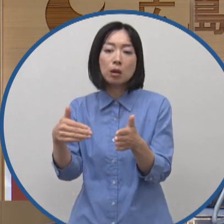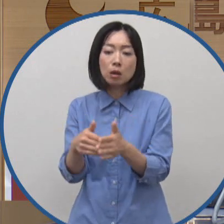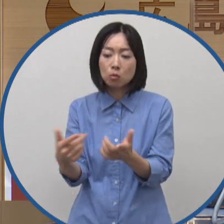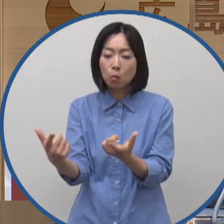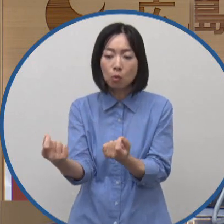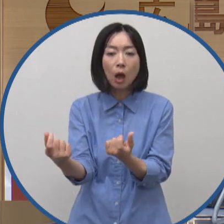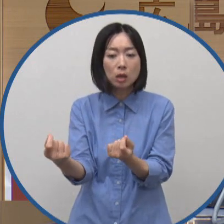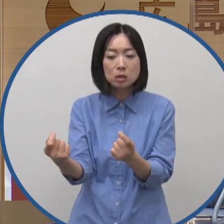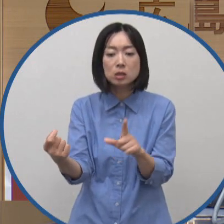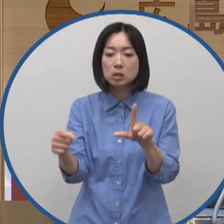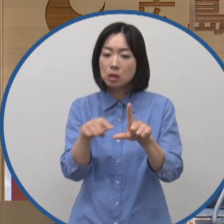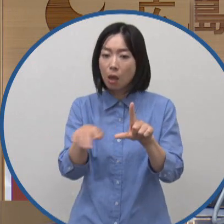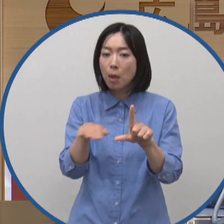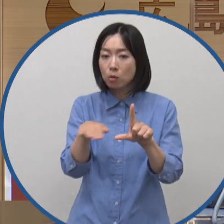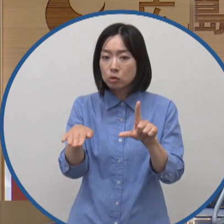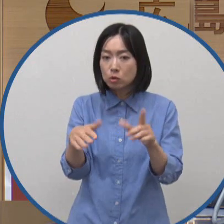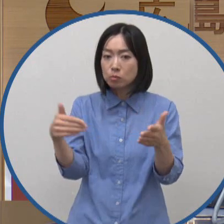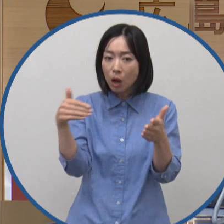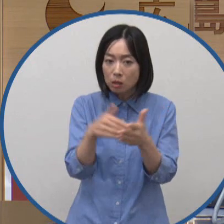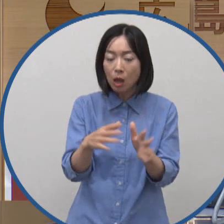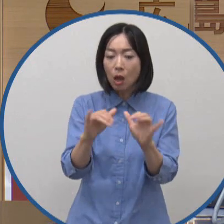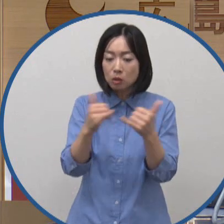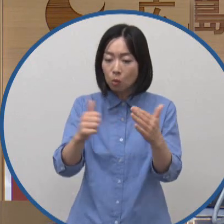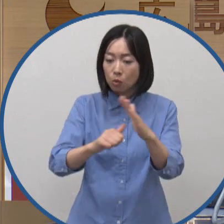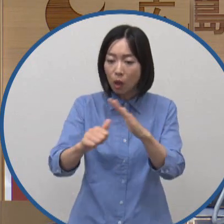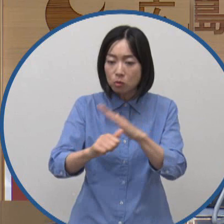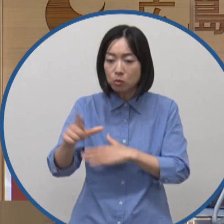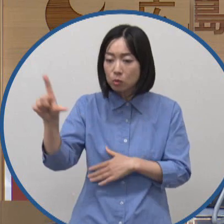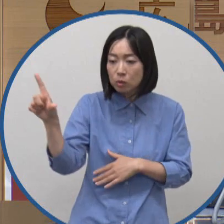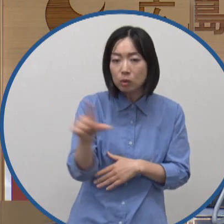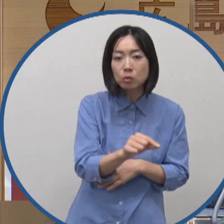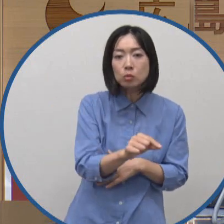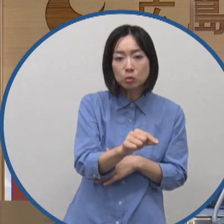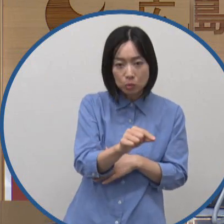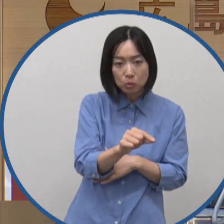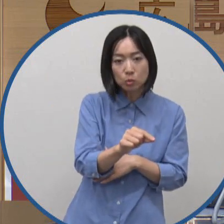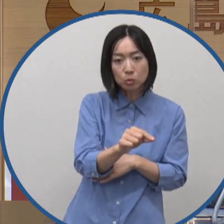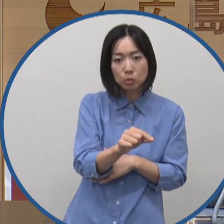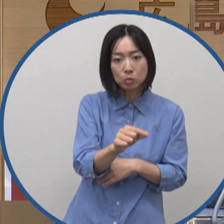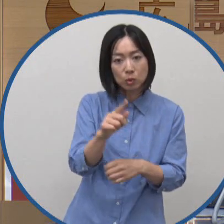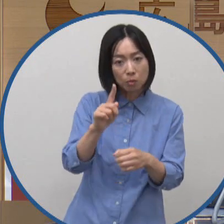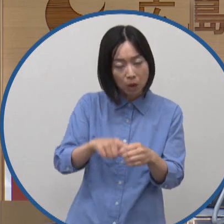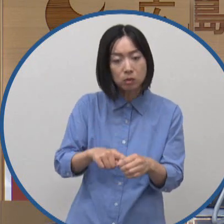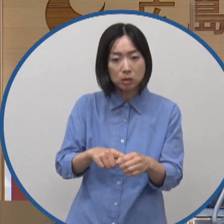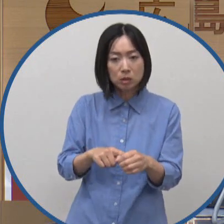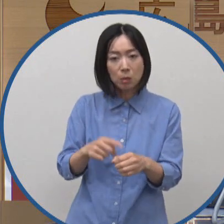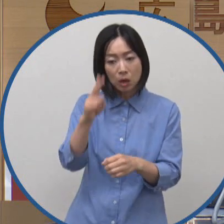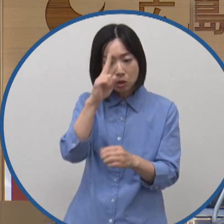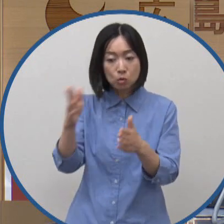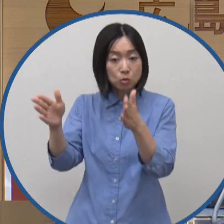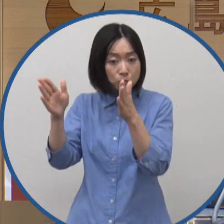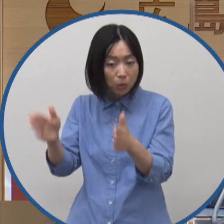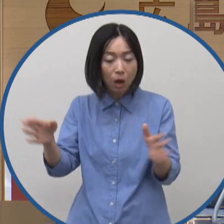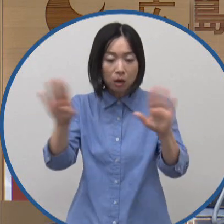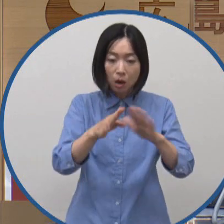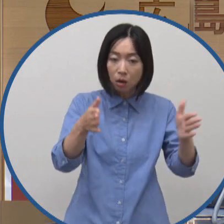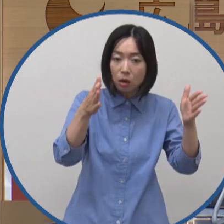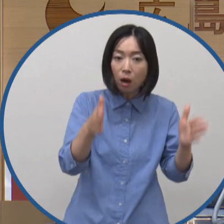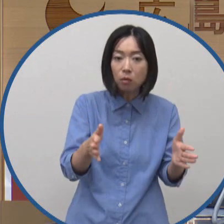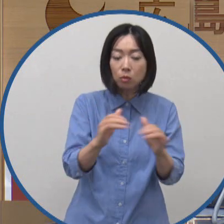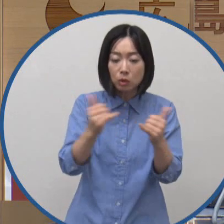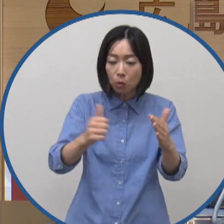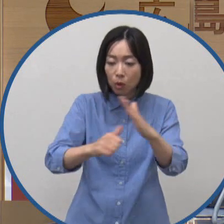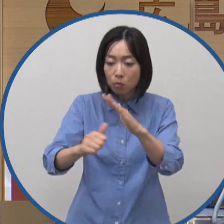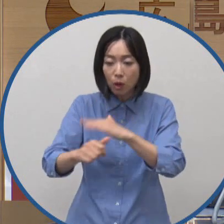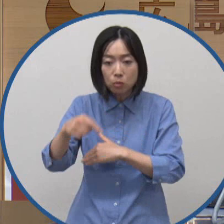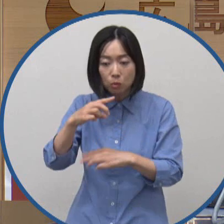で人手が減少するように、昼間、それから夜間の外出をできるだけ抑え